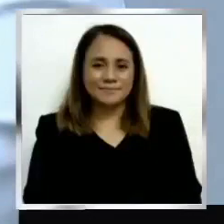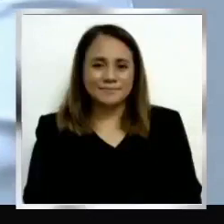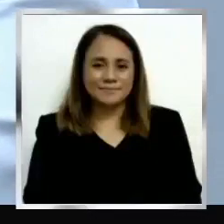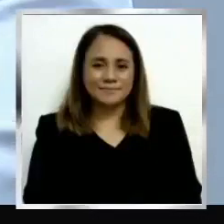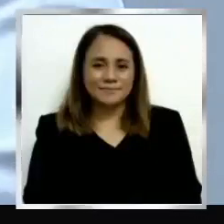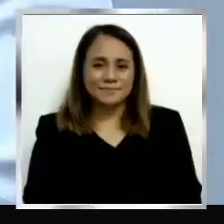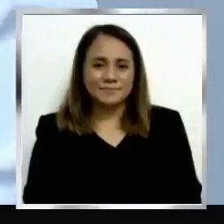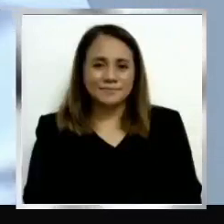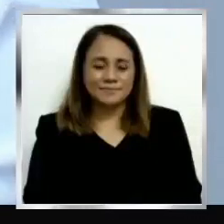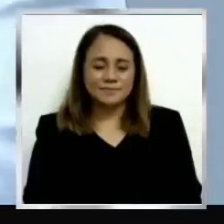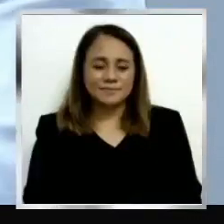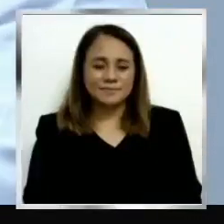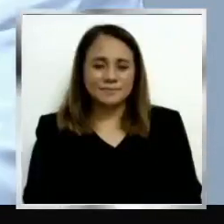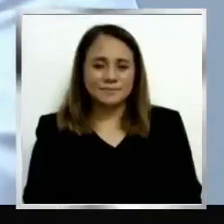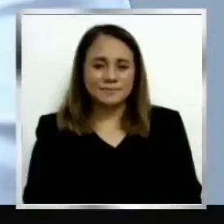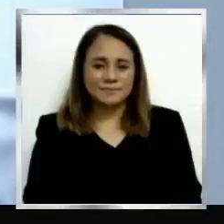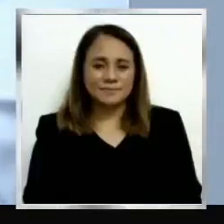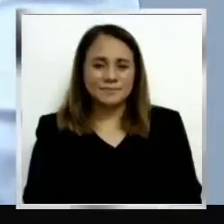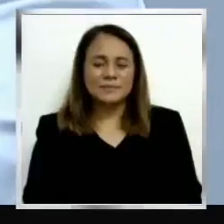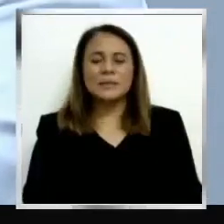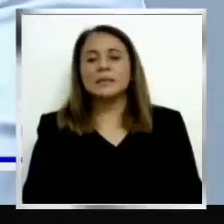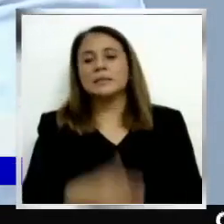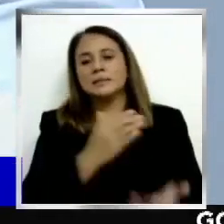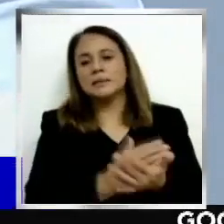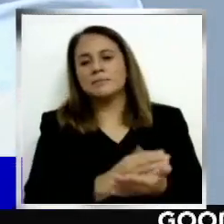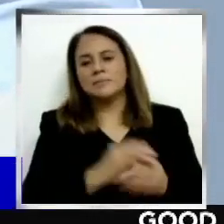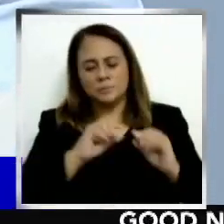Tigil na natin itong pastillas na to.